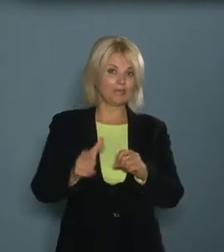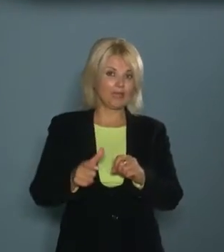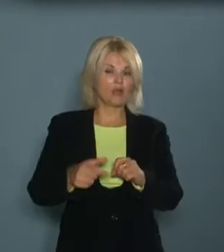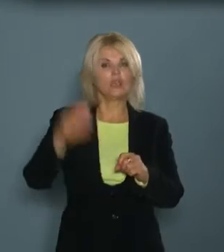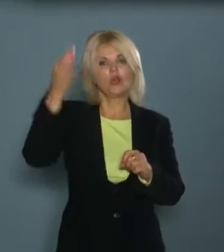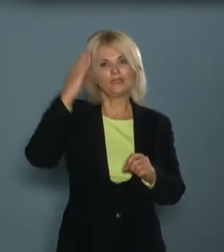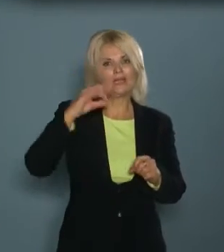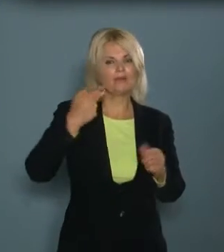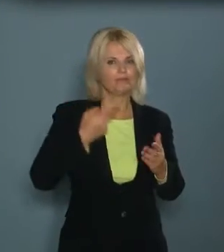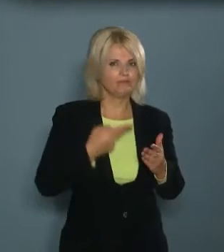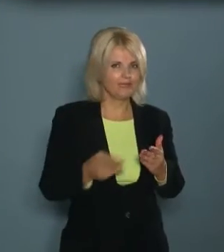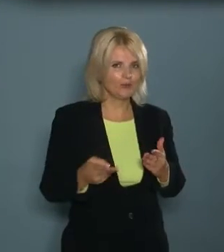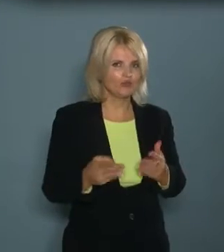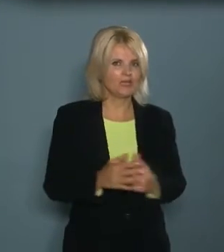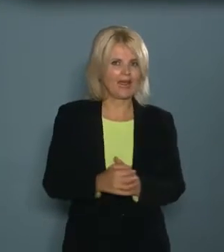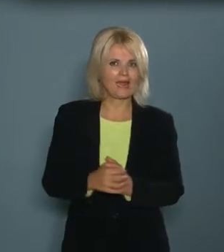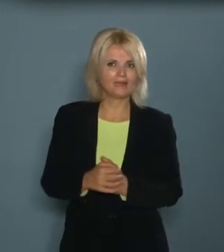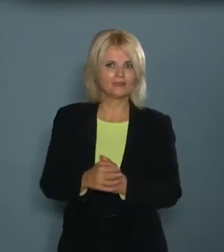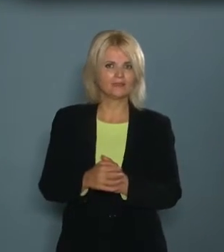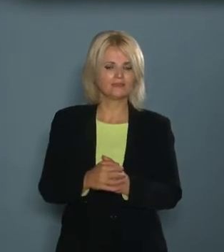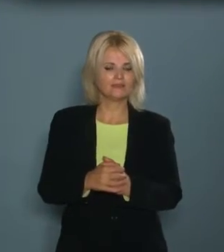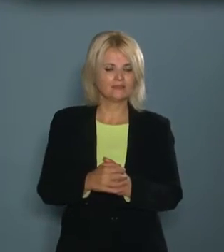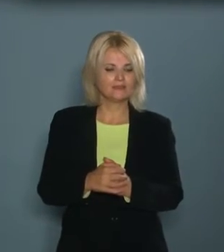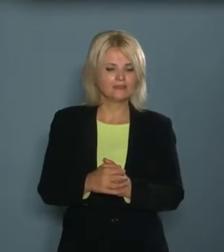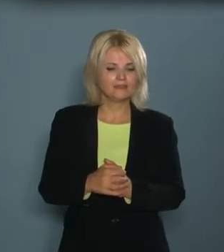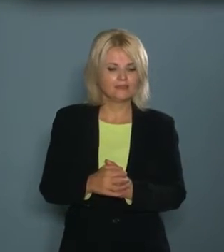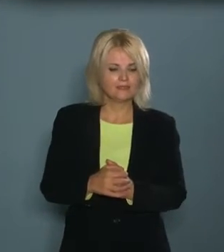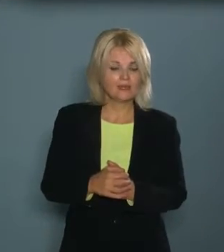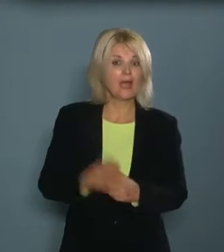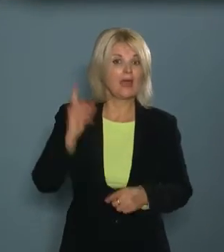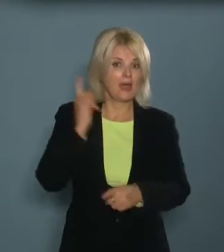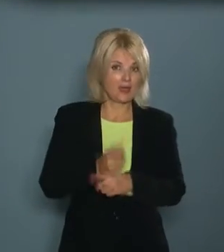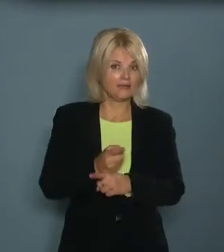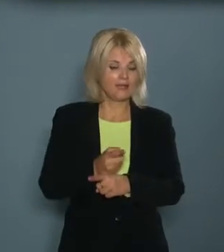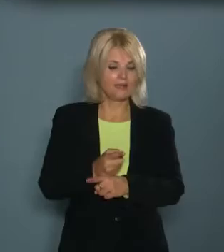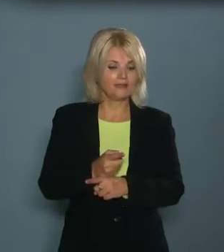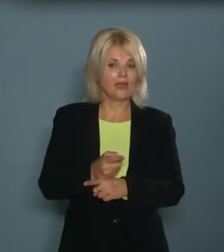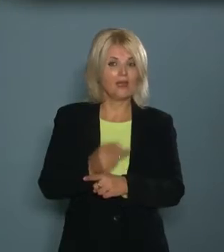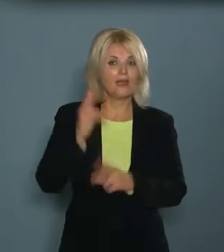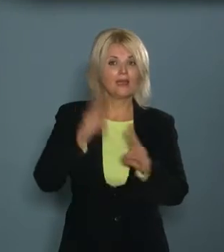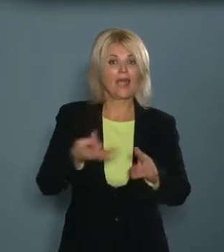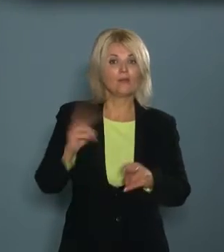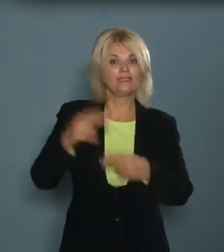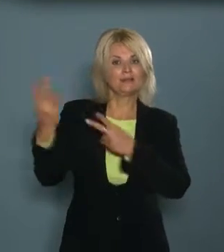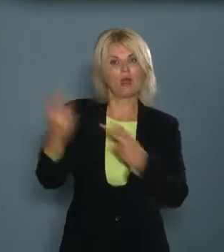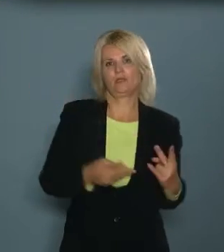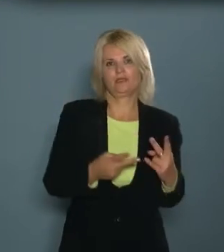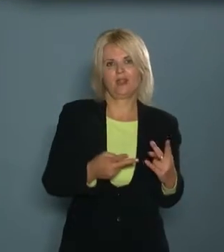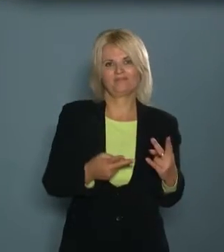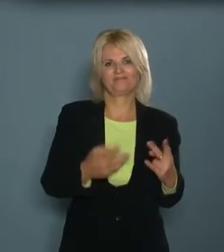illetékes német bíróság, figyeljenek, elrendelte, hogy hozzák vissza